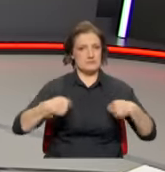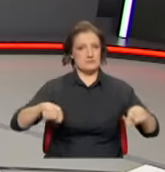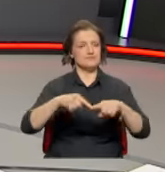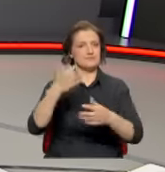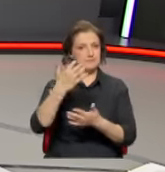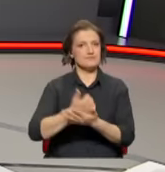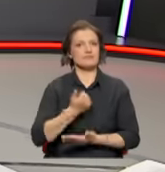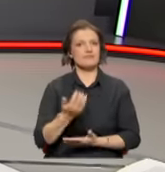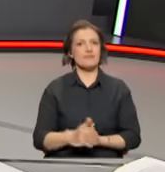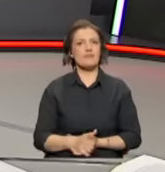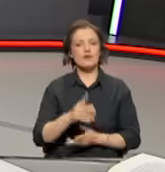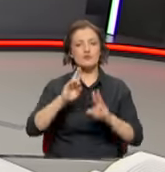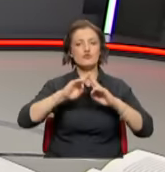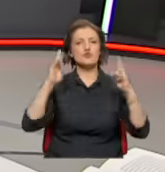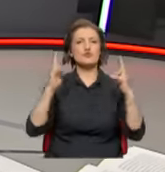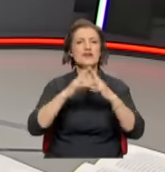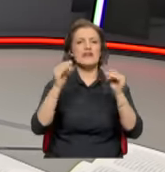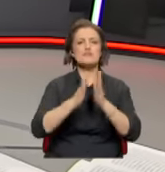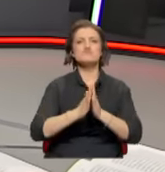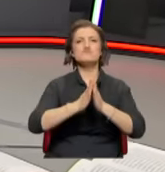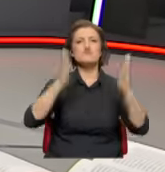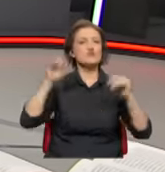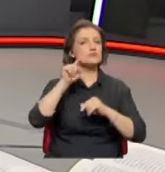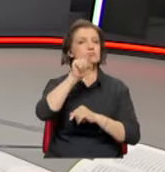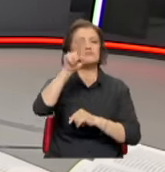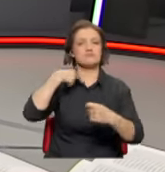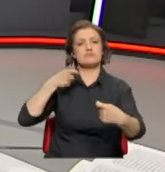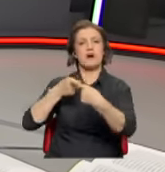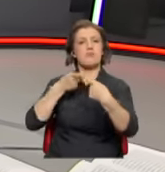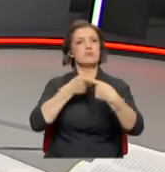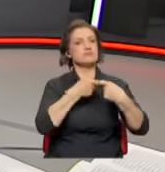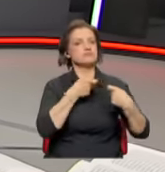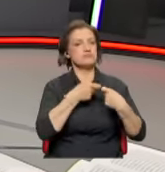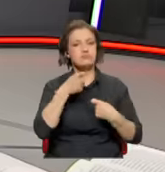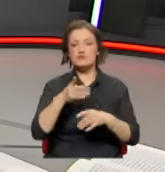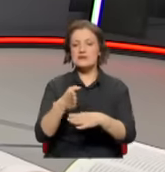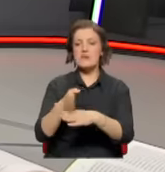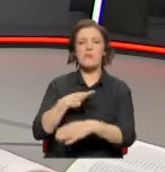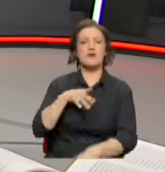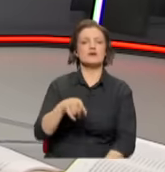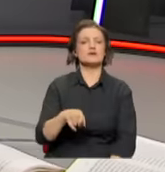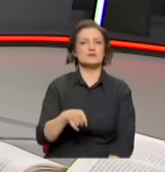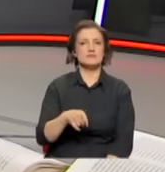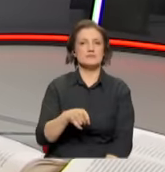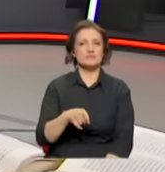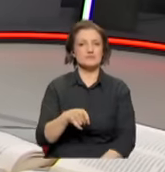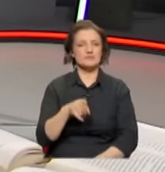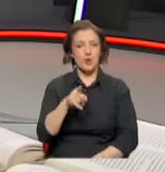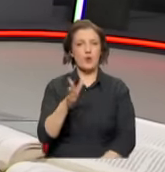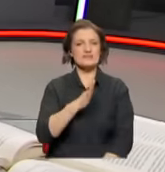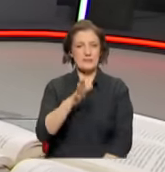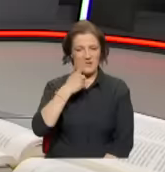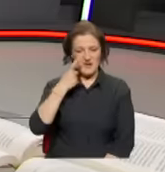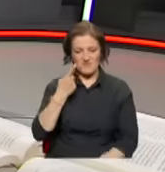Biz de kazandık. Ve dünyanın en büyükleriyle savaştık. Bunun sebepleri vardı. O